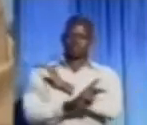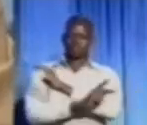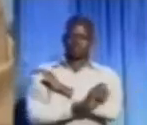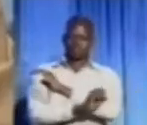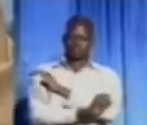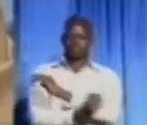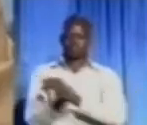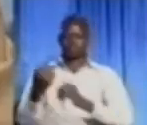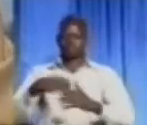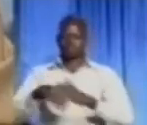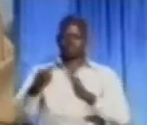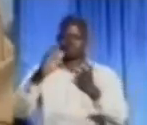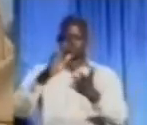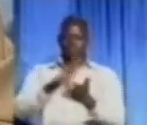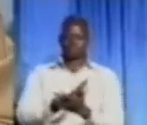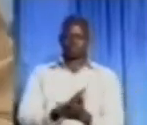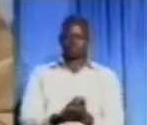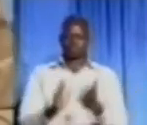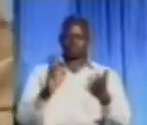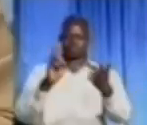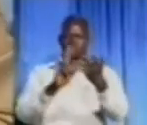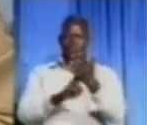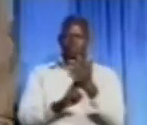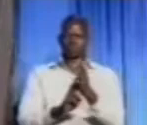ce dossier signé Drissa Séré.